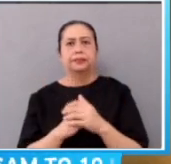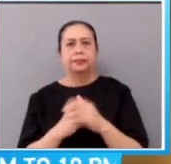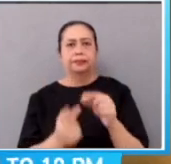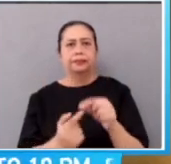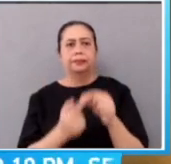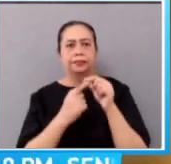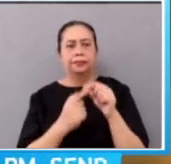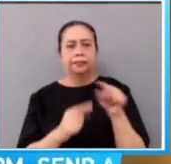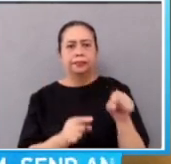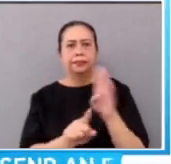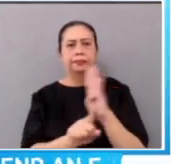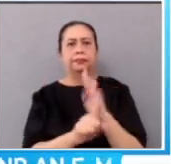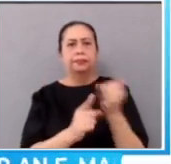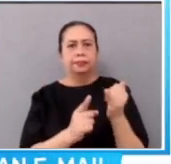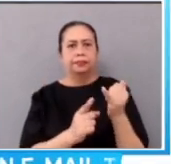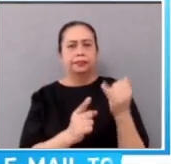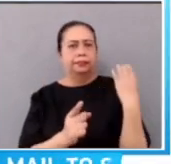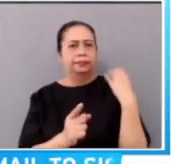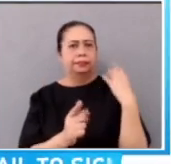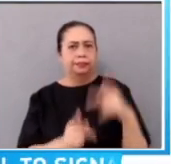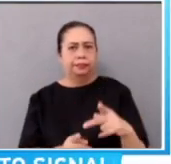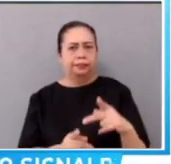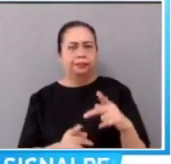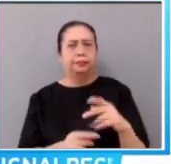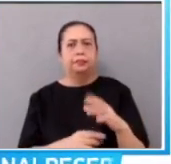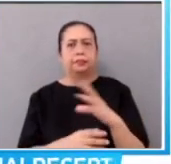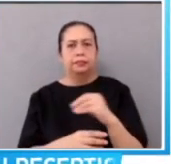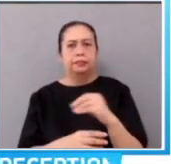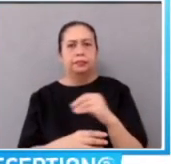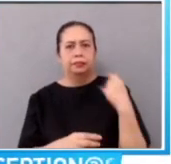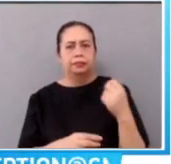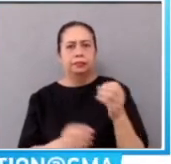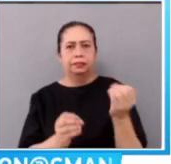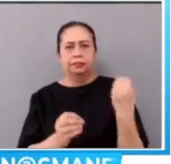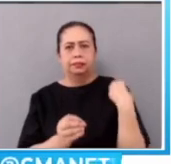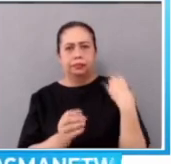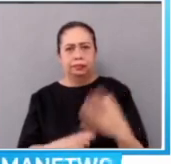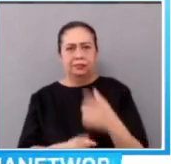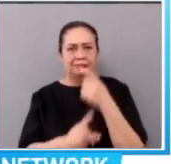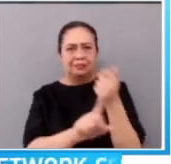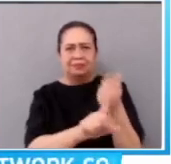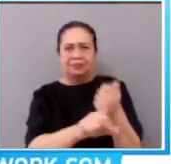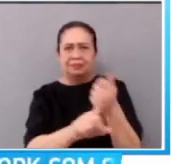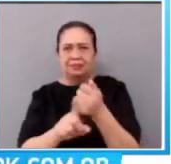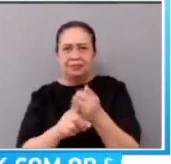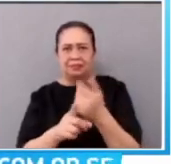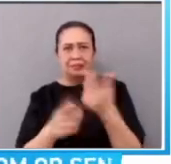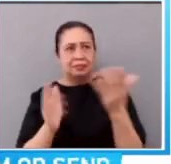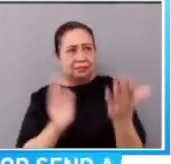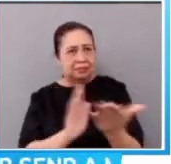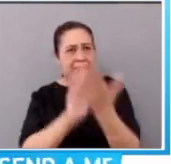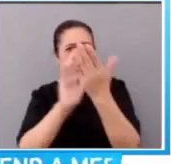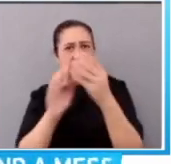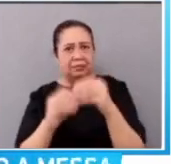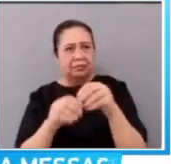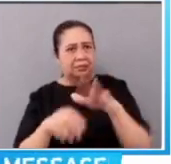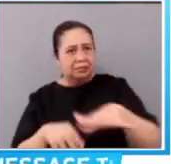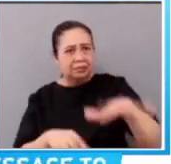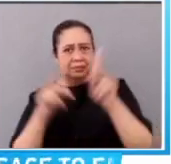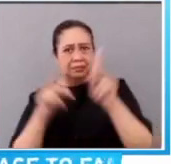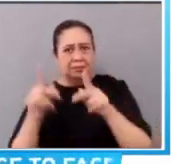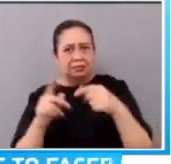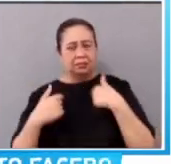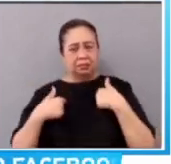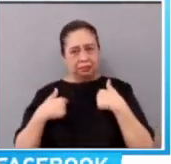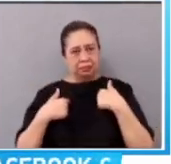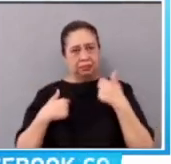ang mga barangay captains natin at barangay officials dahil sila po yung may presence sa ground. Kami po kasi